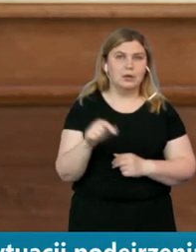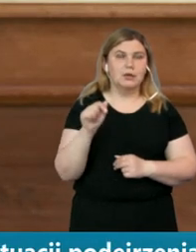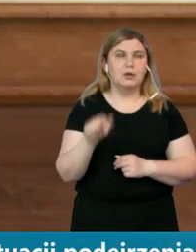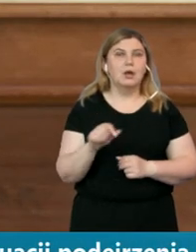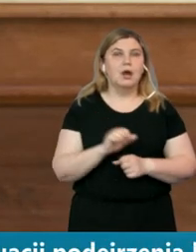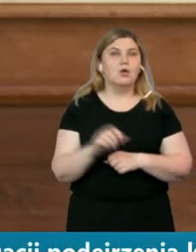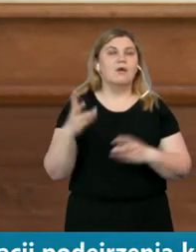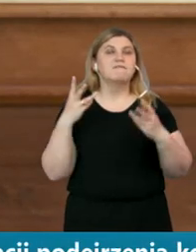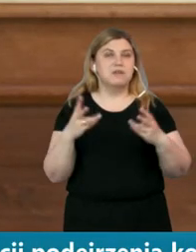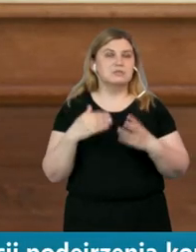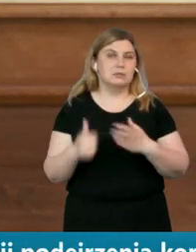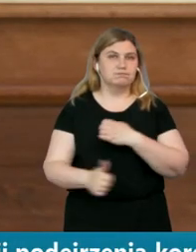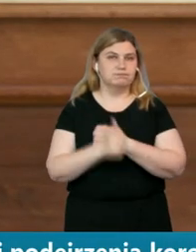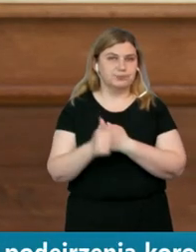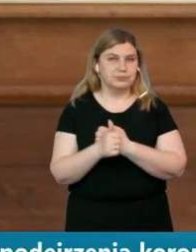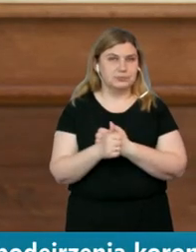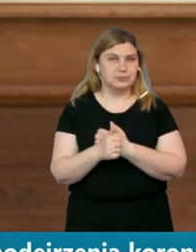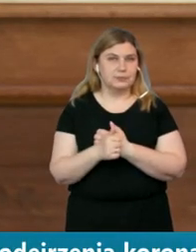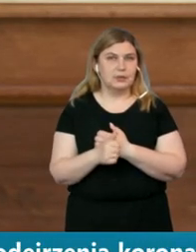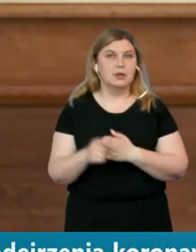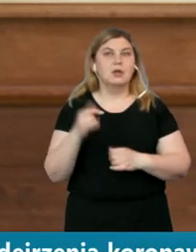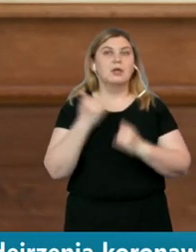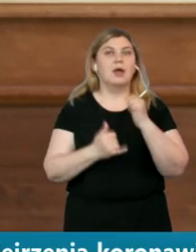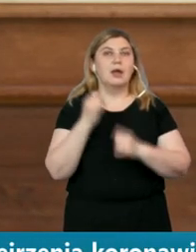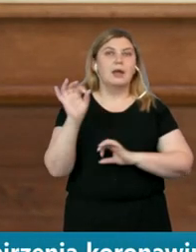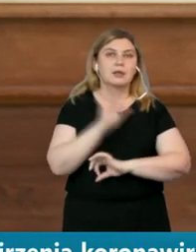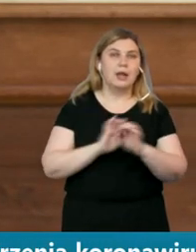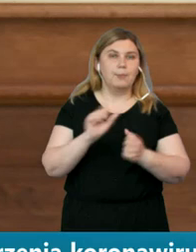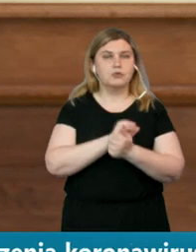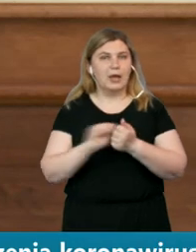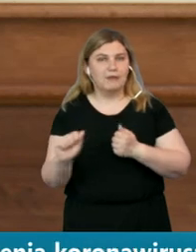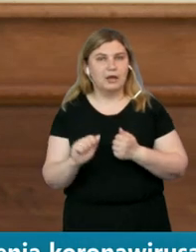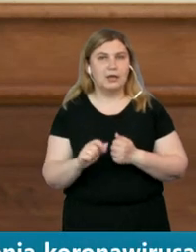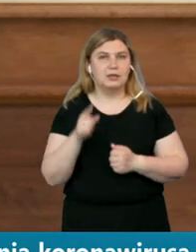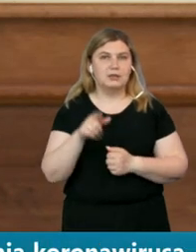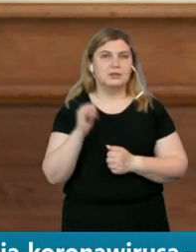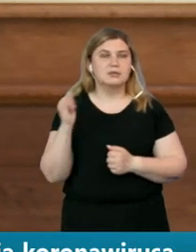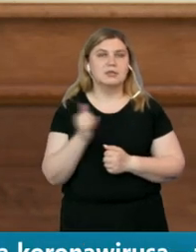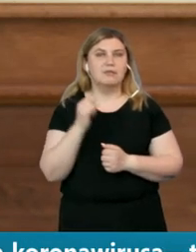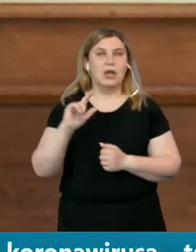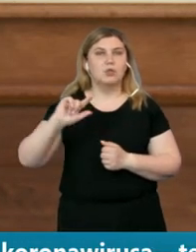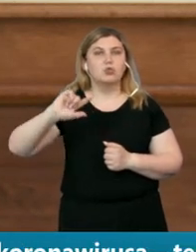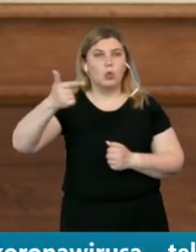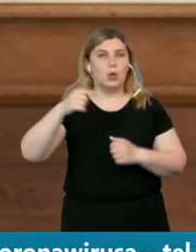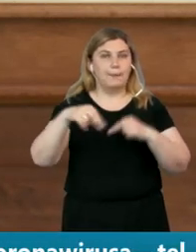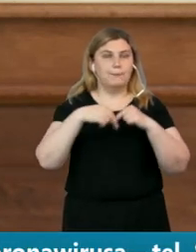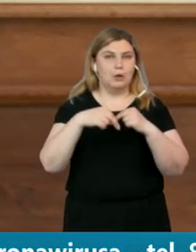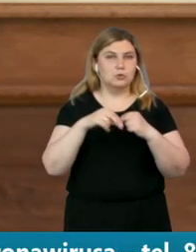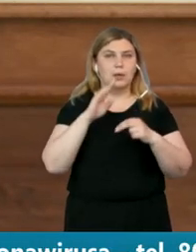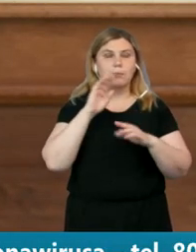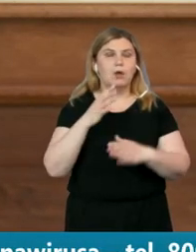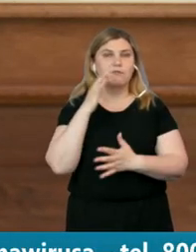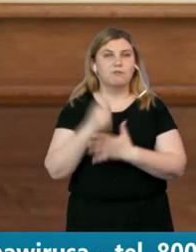One są ważne z tego powodu, że w razie remontów czy jakiejś awarii zawsze obecność 2 mostu pozwala